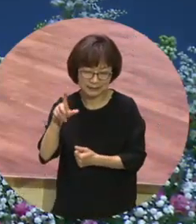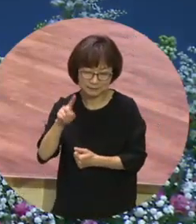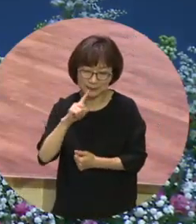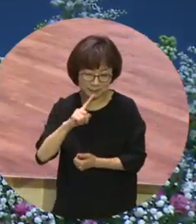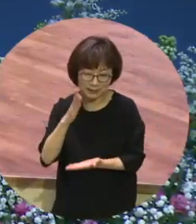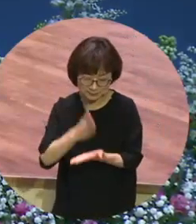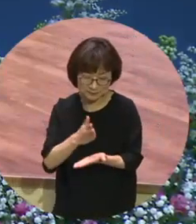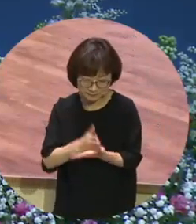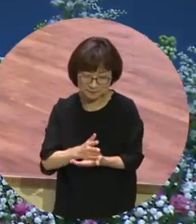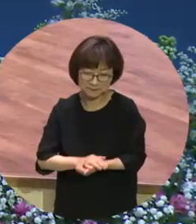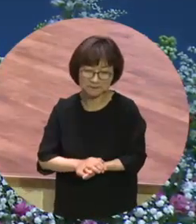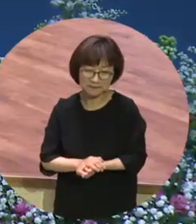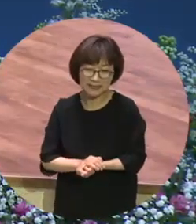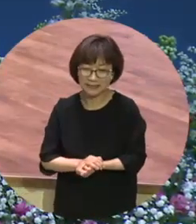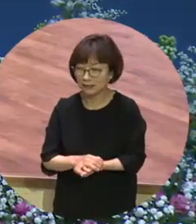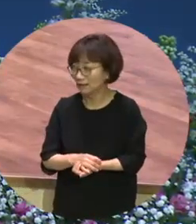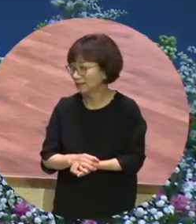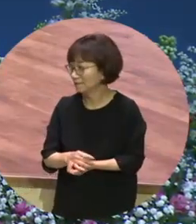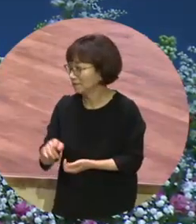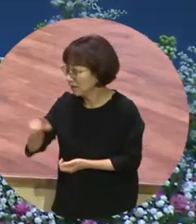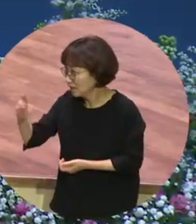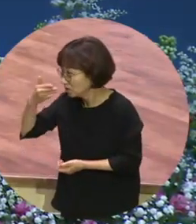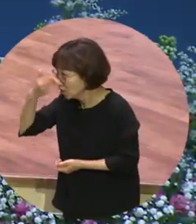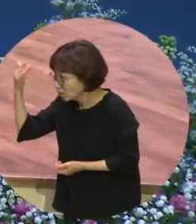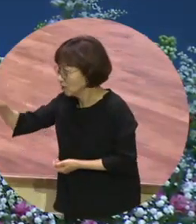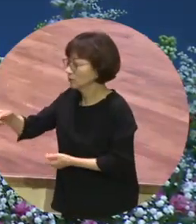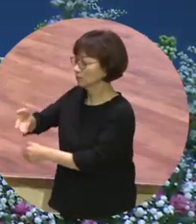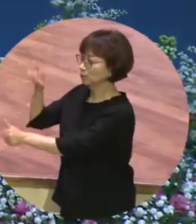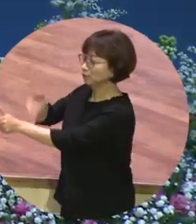청년에 들었죠. 10만 원 소리 하지 마.